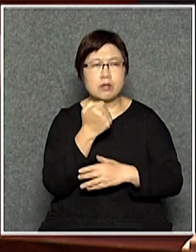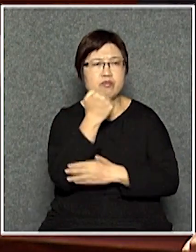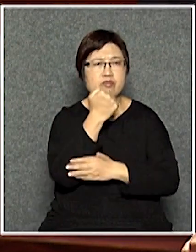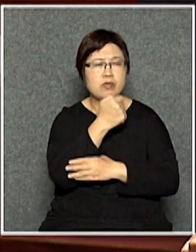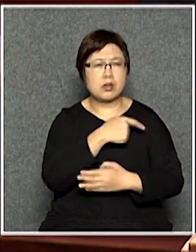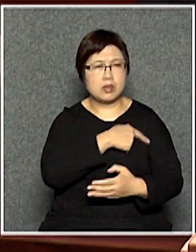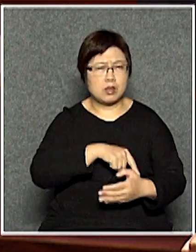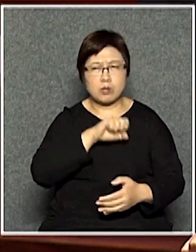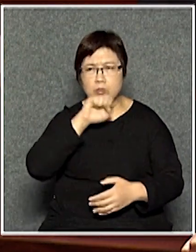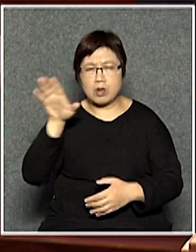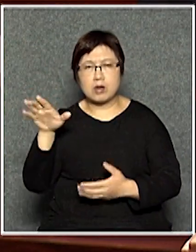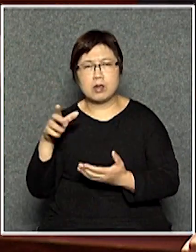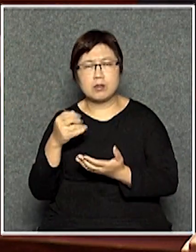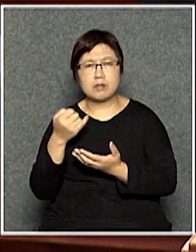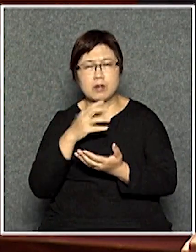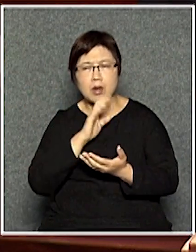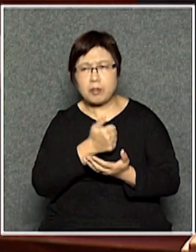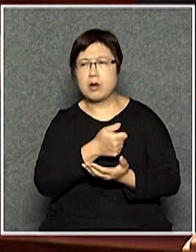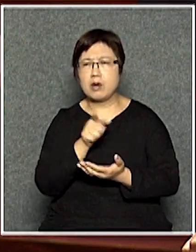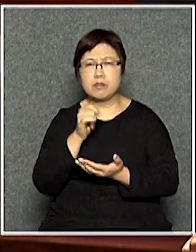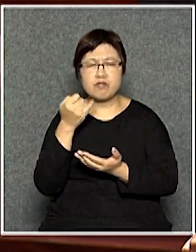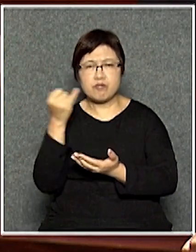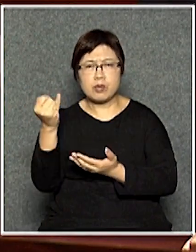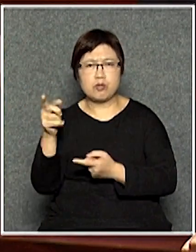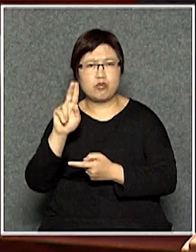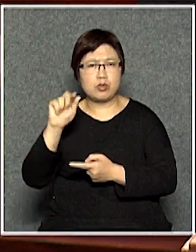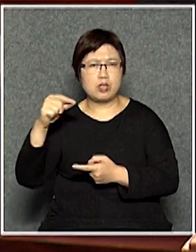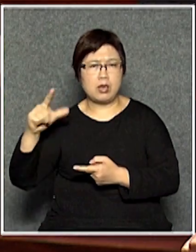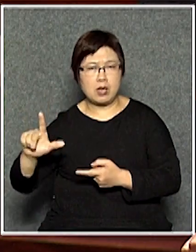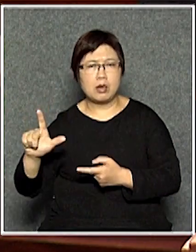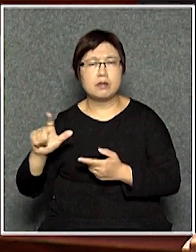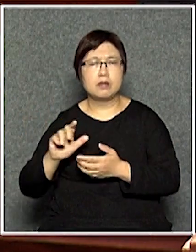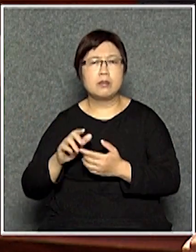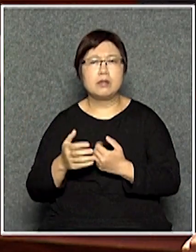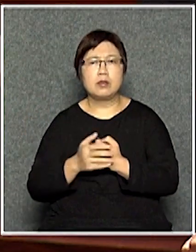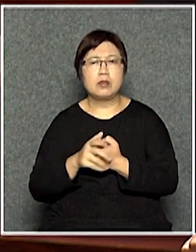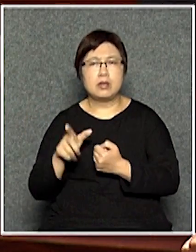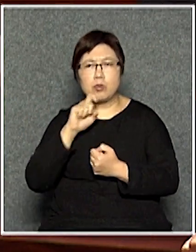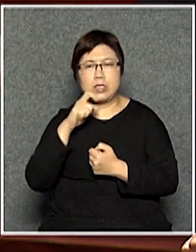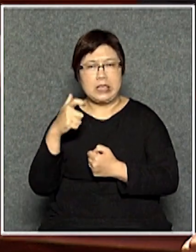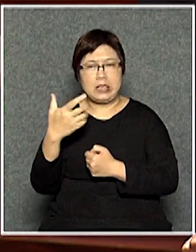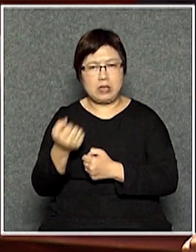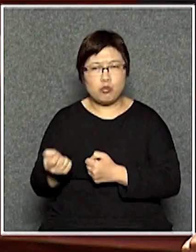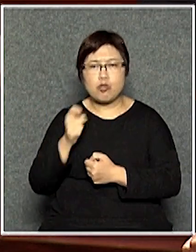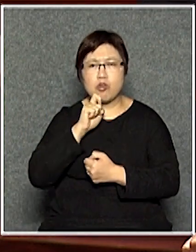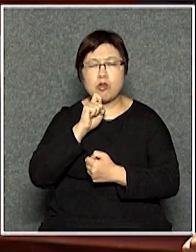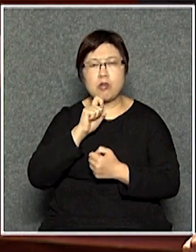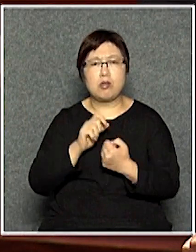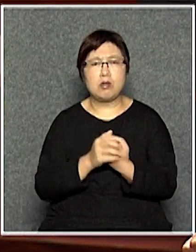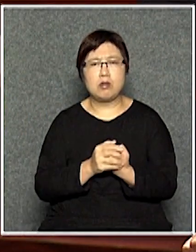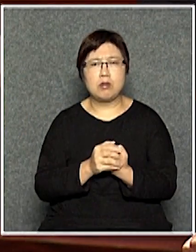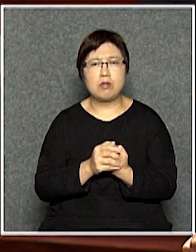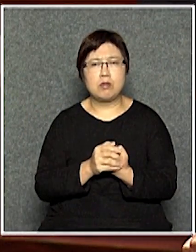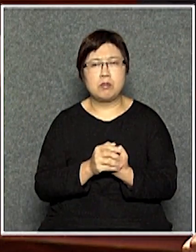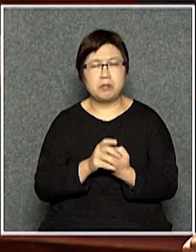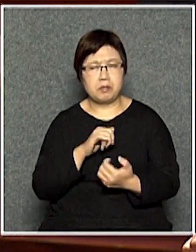嘅理由咧，一啲就係話咧係 UGL 事件，佢有收到錢係涉